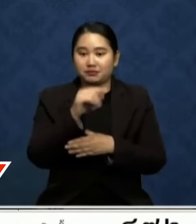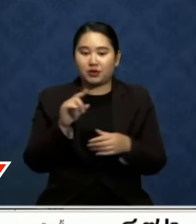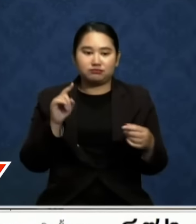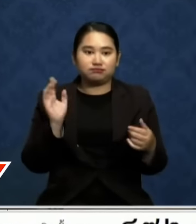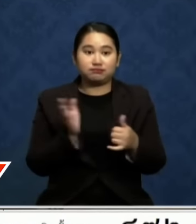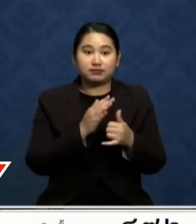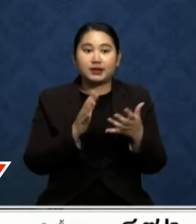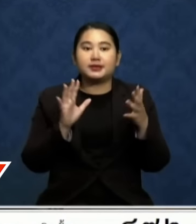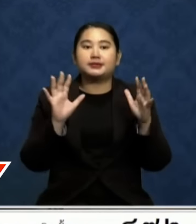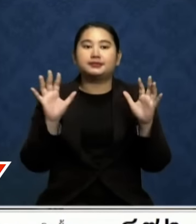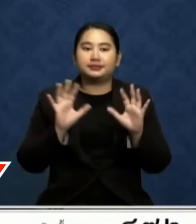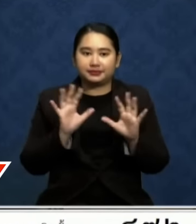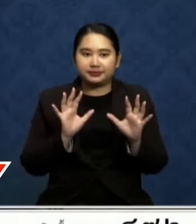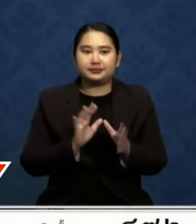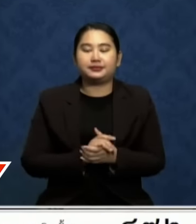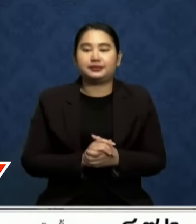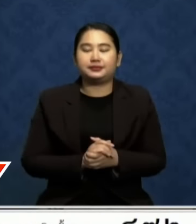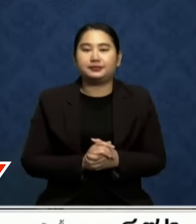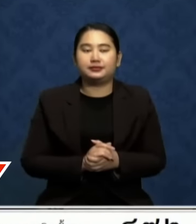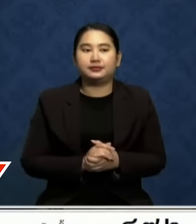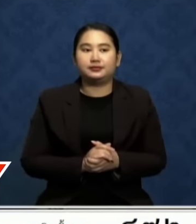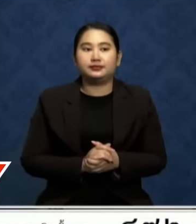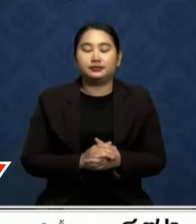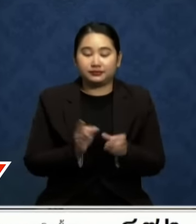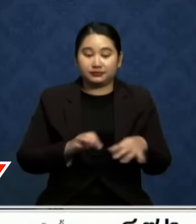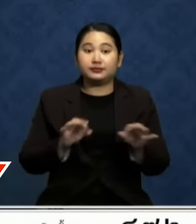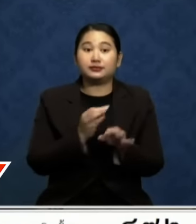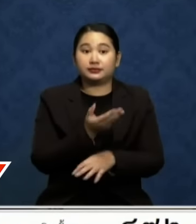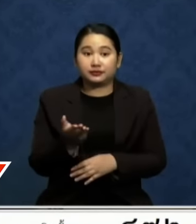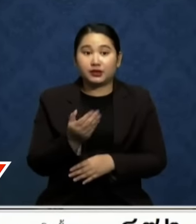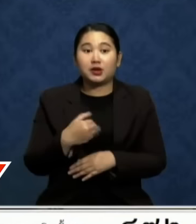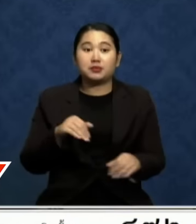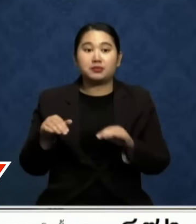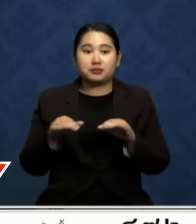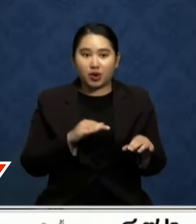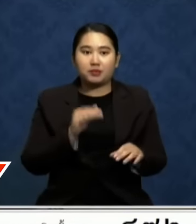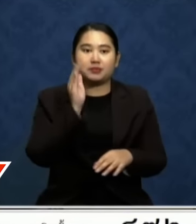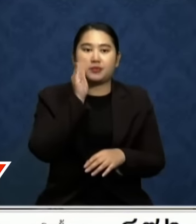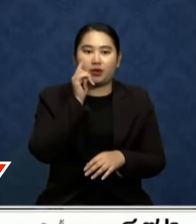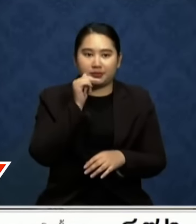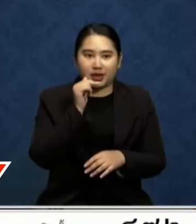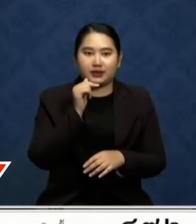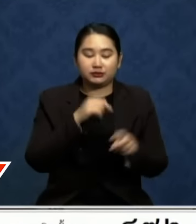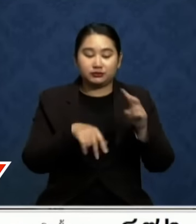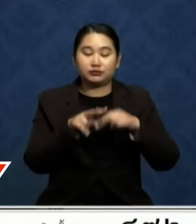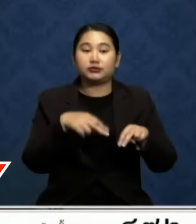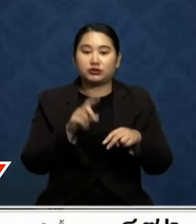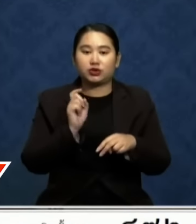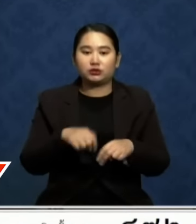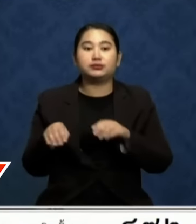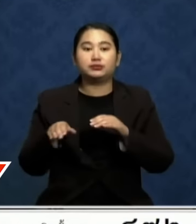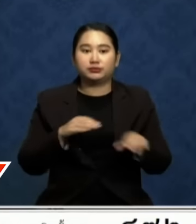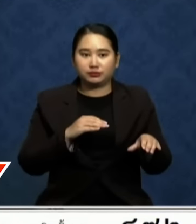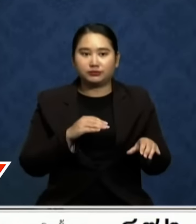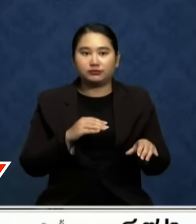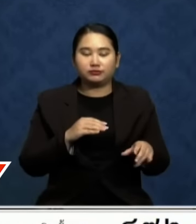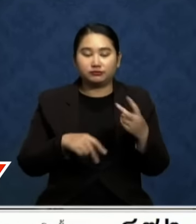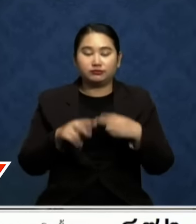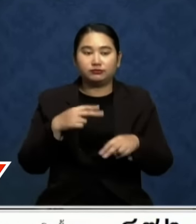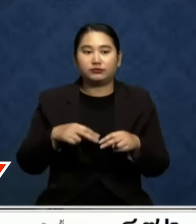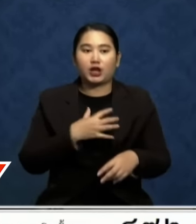านั้นแล้วก็ขึ้นอยู่กับท่านด้วยเมื่อท่านพร้อมที่จะเป็นพ่อเป็นแม่คนแล้วเนี่ยท่านก็ต้องพร้อมในการที่จะคว